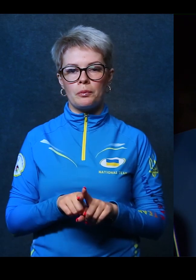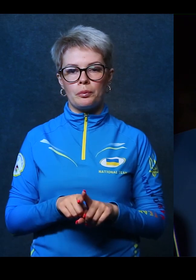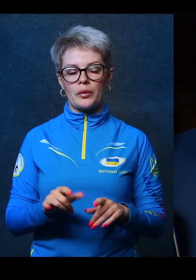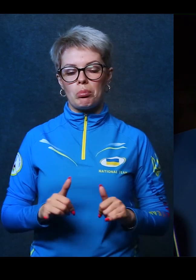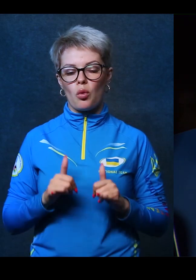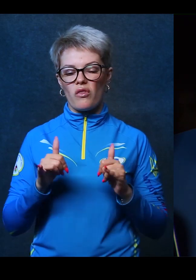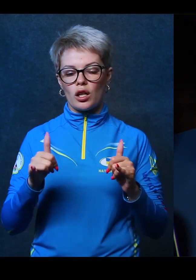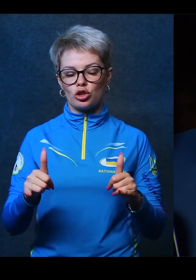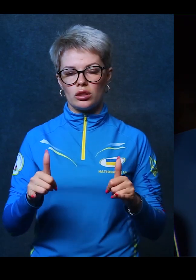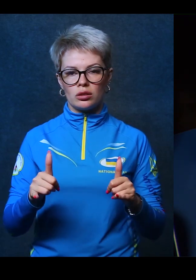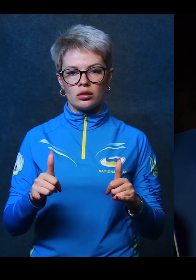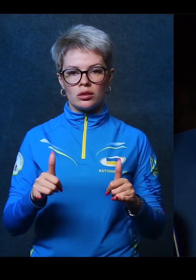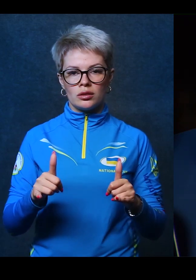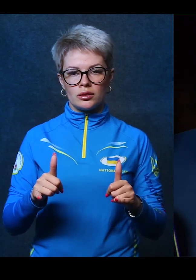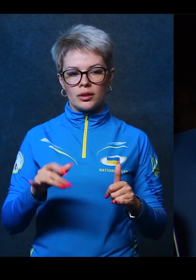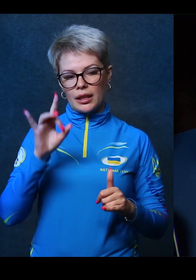поважних